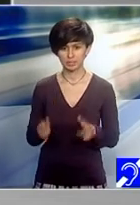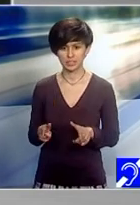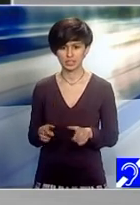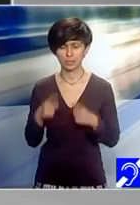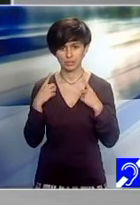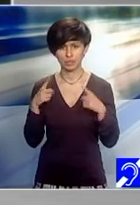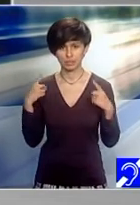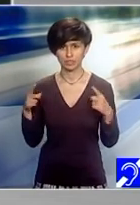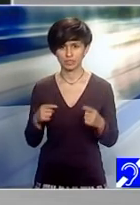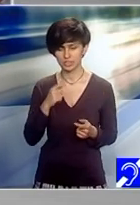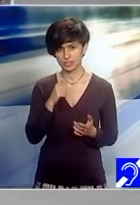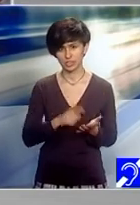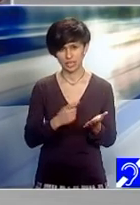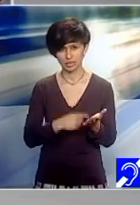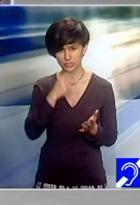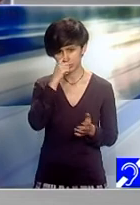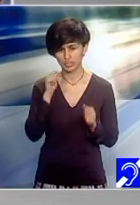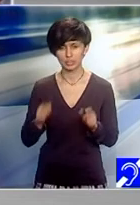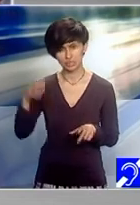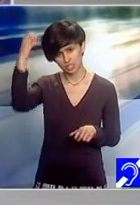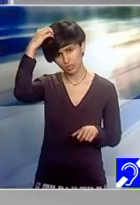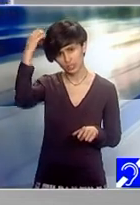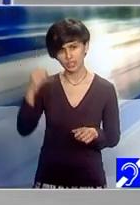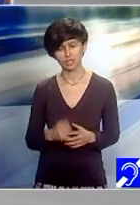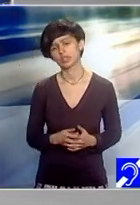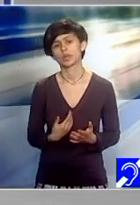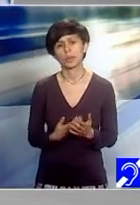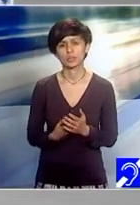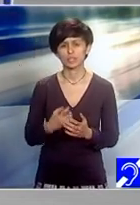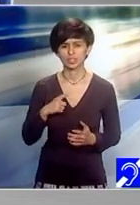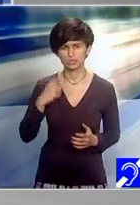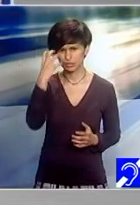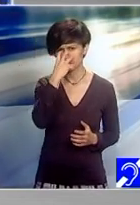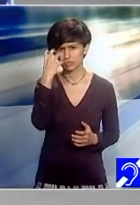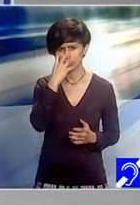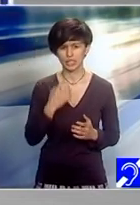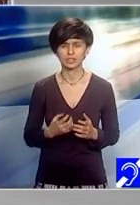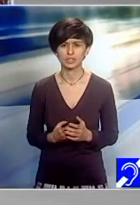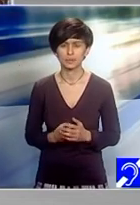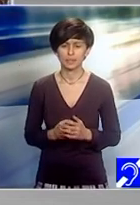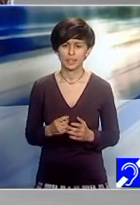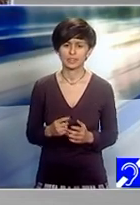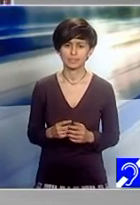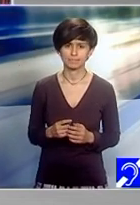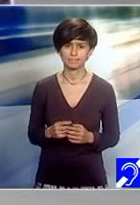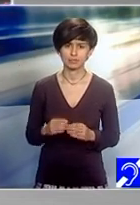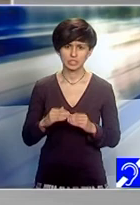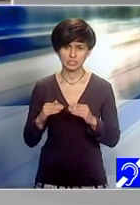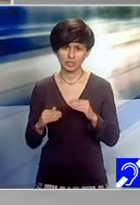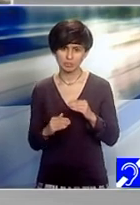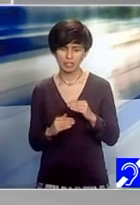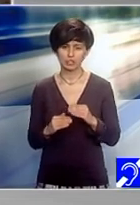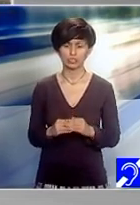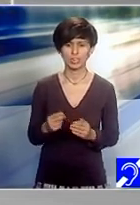Profesorii au cerut demisia guvernului, sunt supărați că proiectul de ordonanță privind salarizarea, la care executivul a renunțat între timp, le-ar fi micșorat